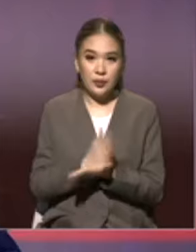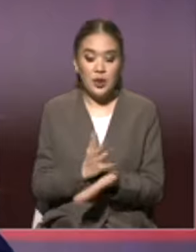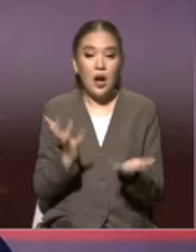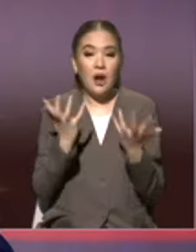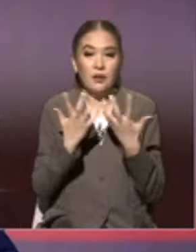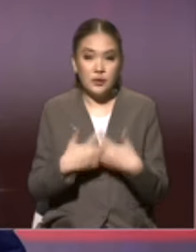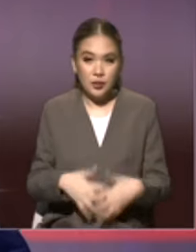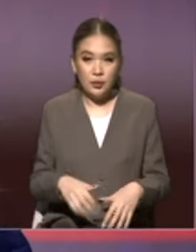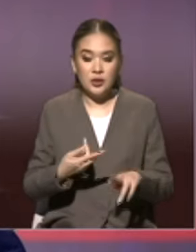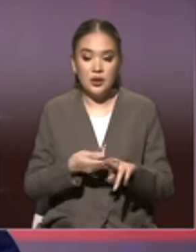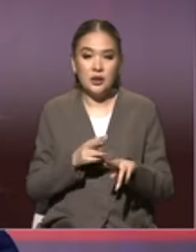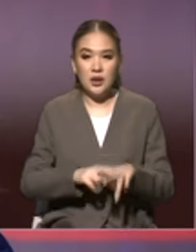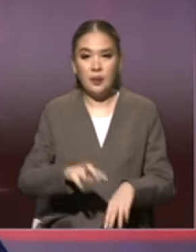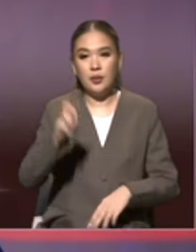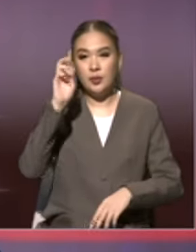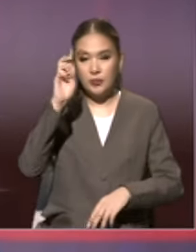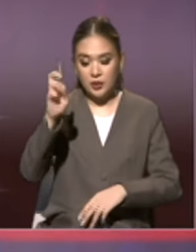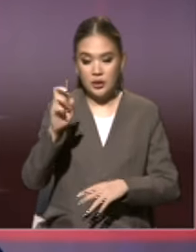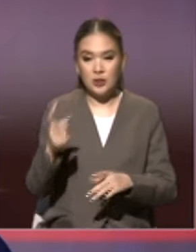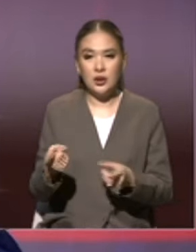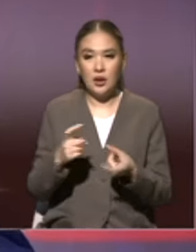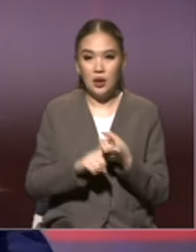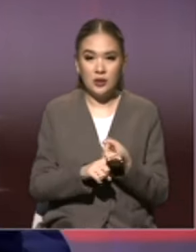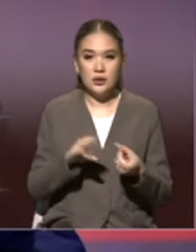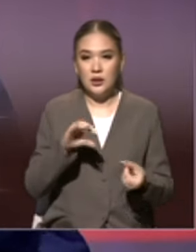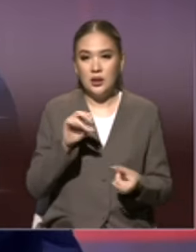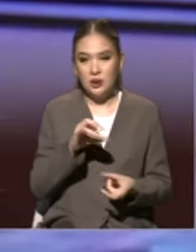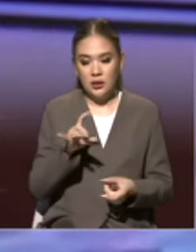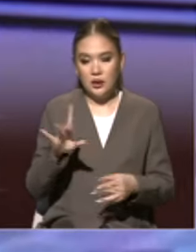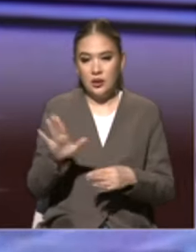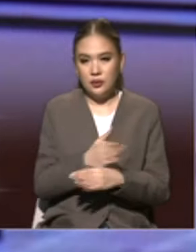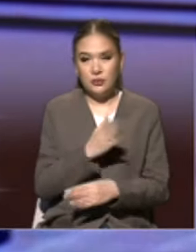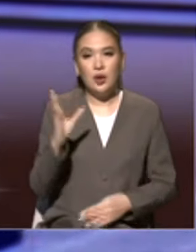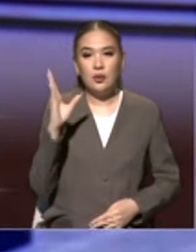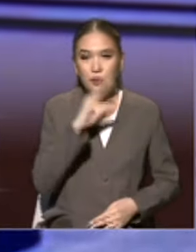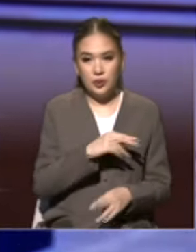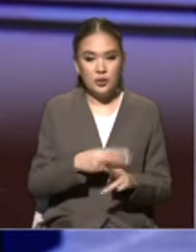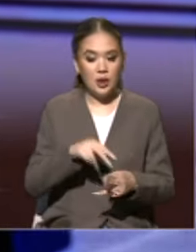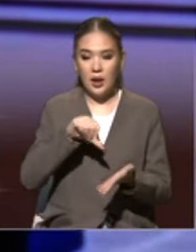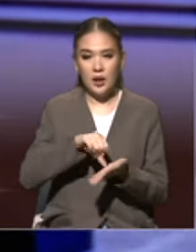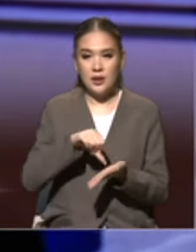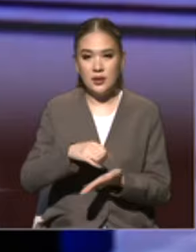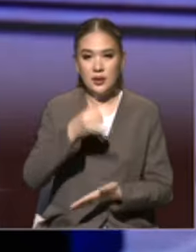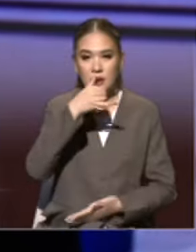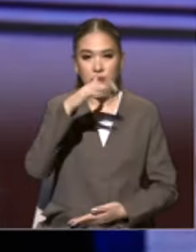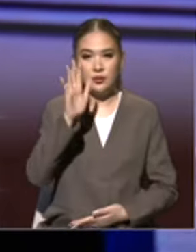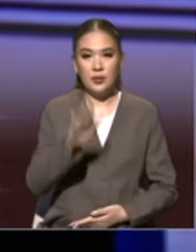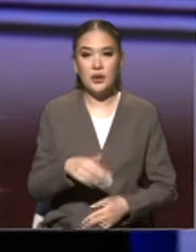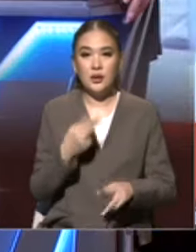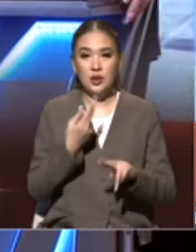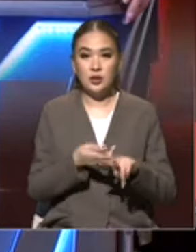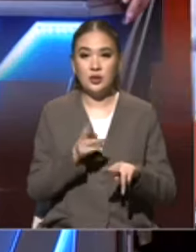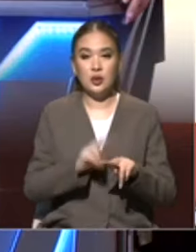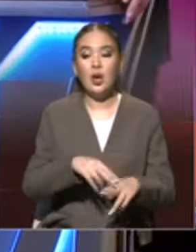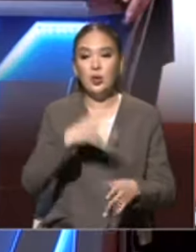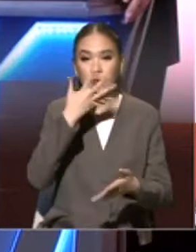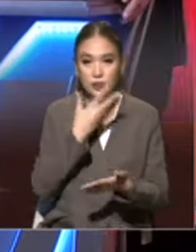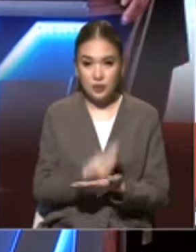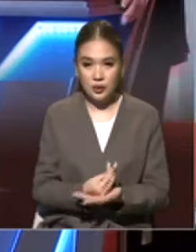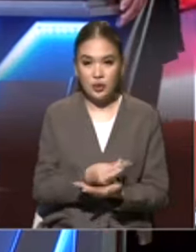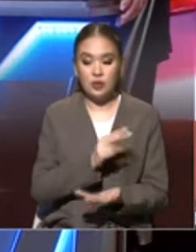автоматтық түрде мемлекеттік үлесі бар компания ол тендерден алынып тасталады. Олар ол жерге қатыса алмайды уже. Сондықтан тек қана жекеменшік